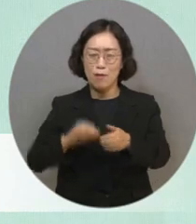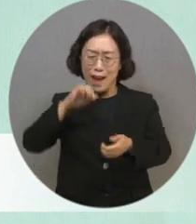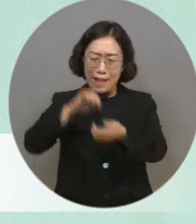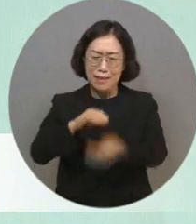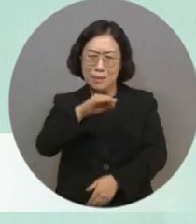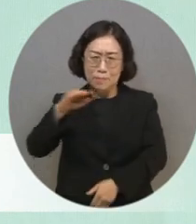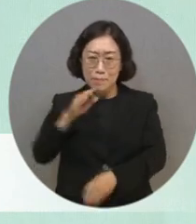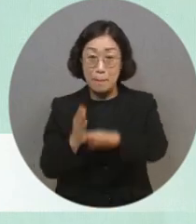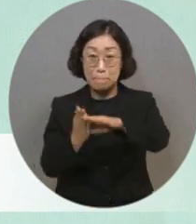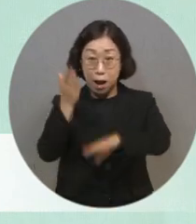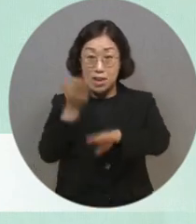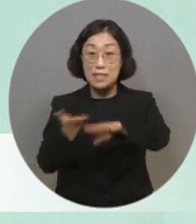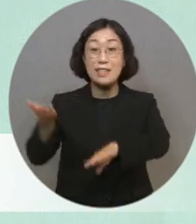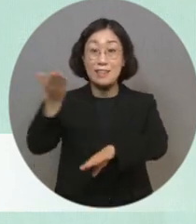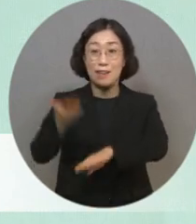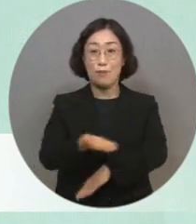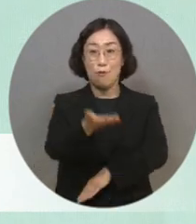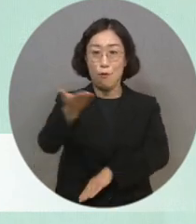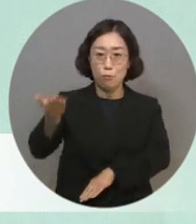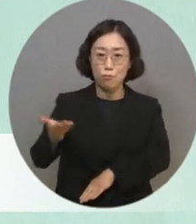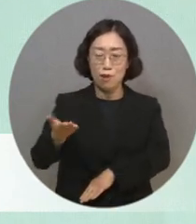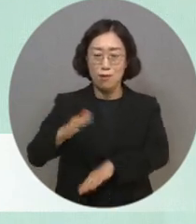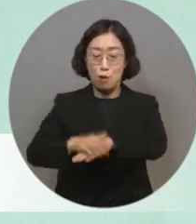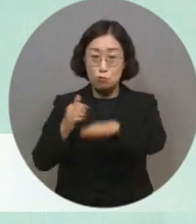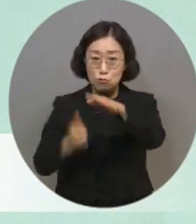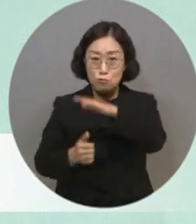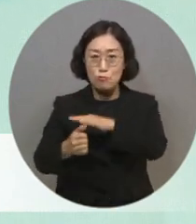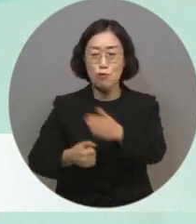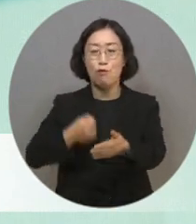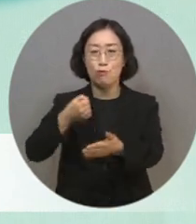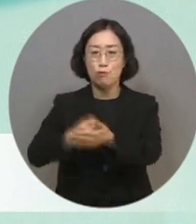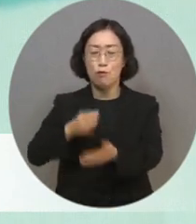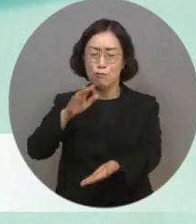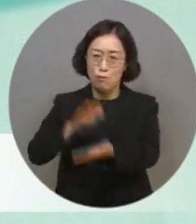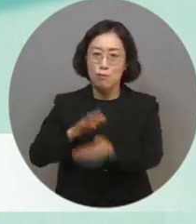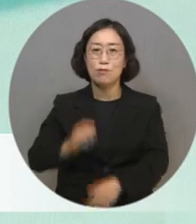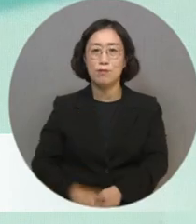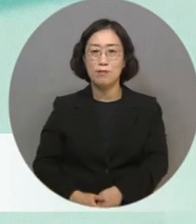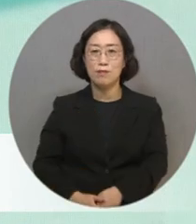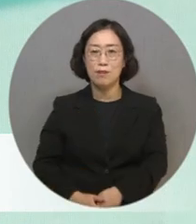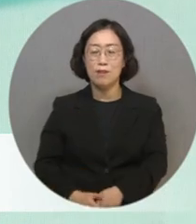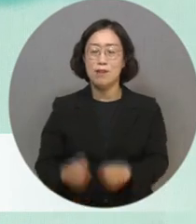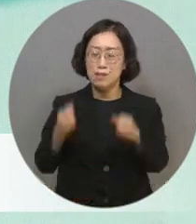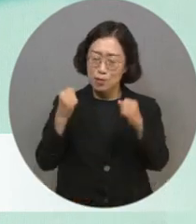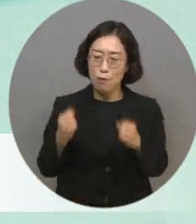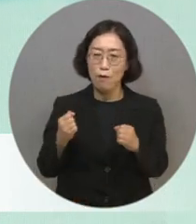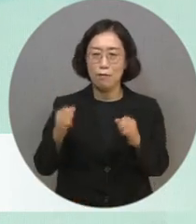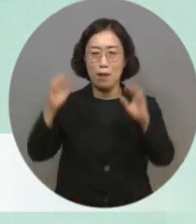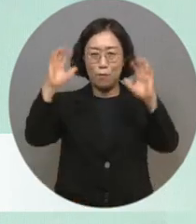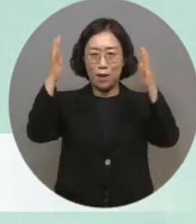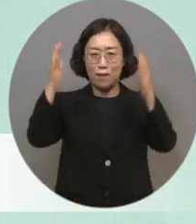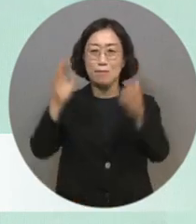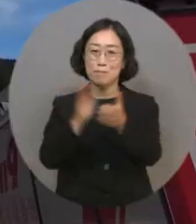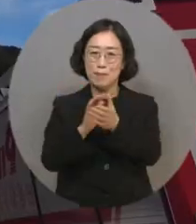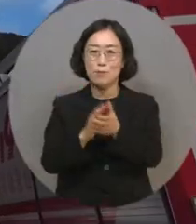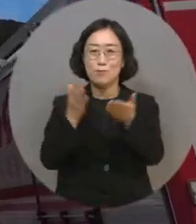뛰어넘는 선수 여러분의 투지와 열정에 아낌없는 응원의 박수를